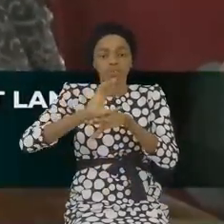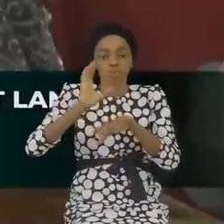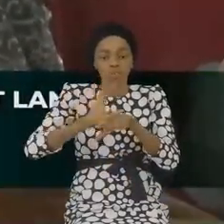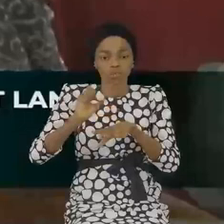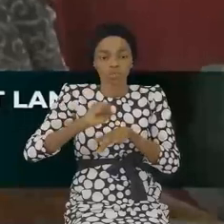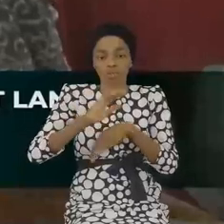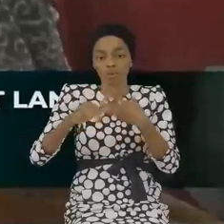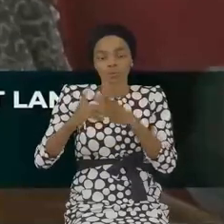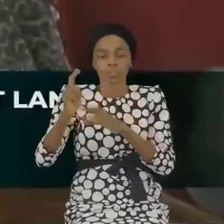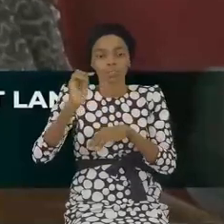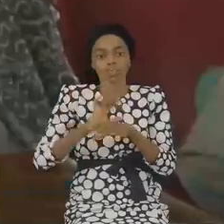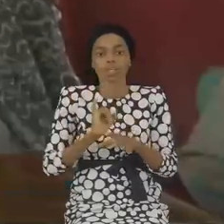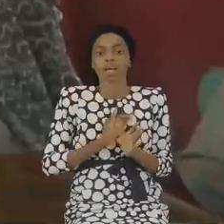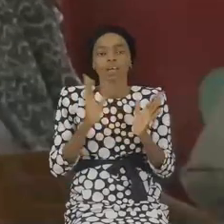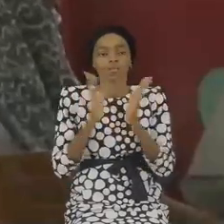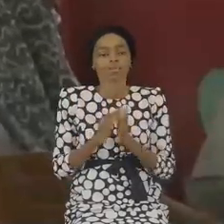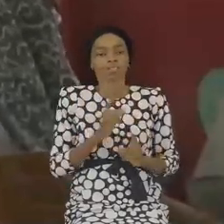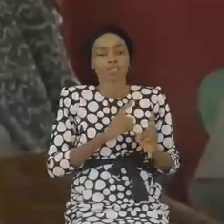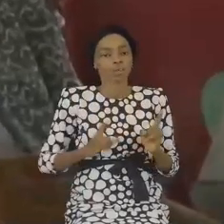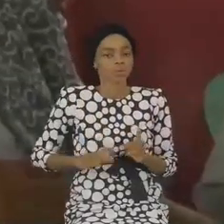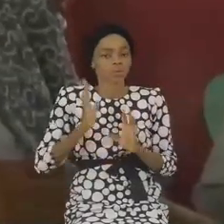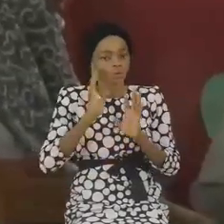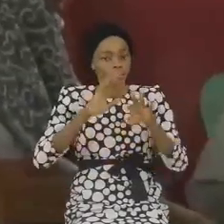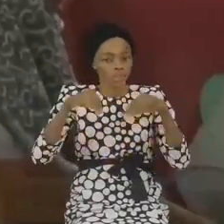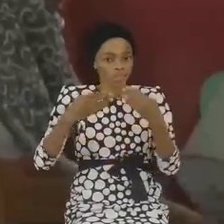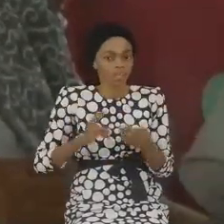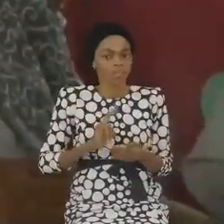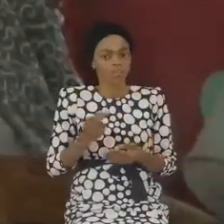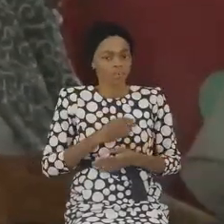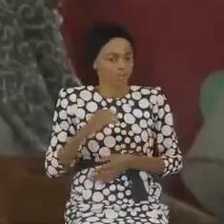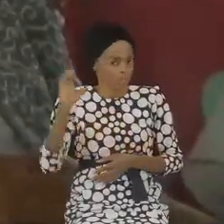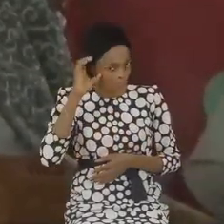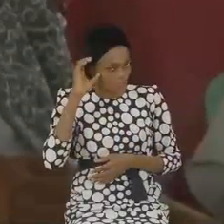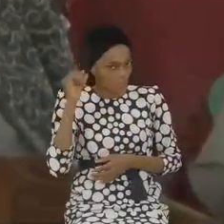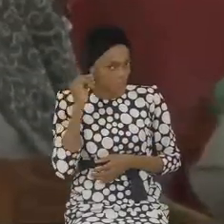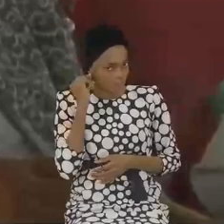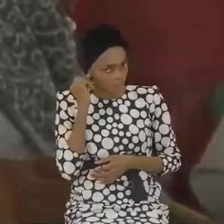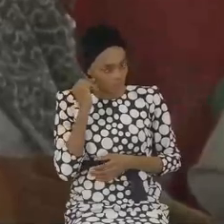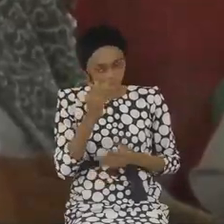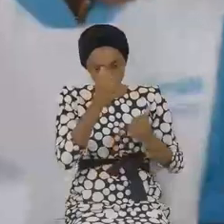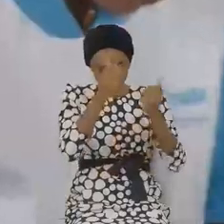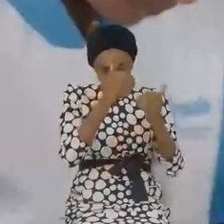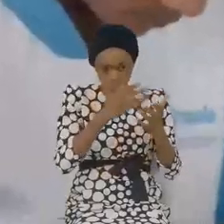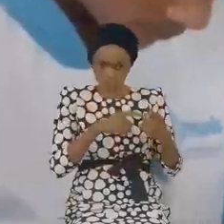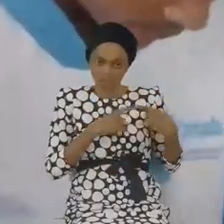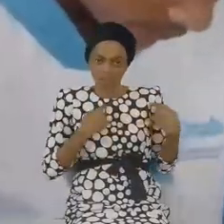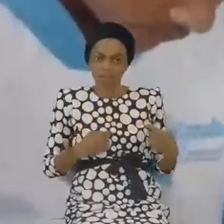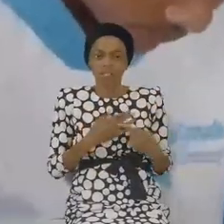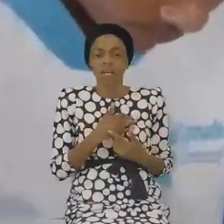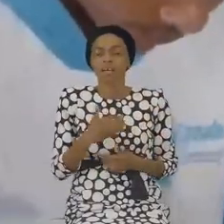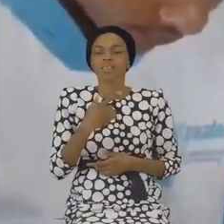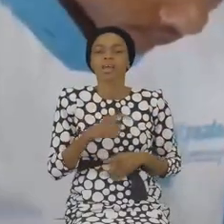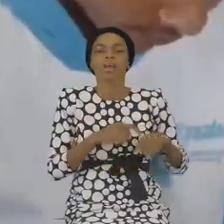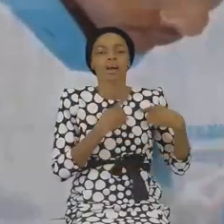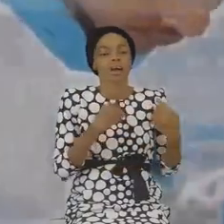Je prie que Dieu nous donne des oreilles attentives, des cœurs obéissants et des